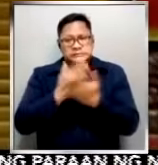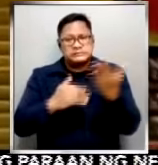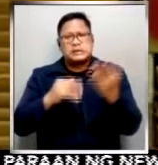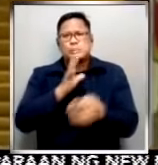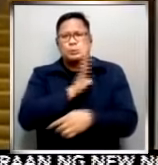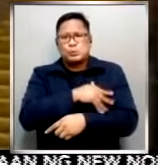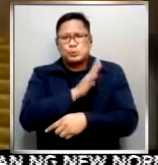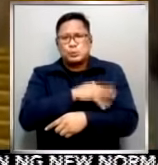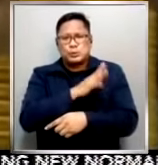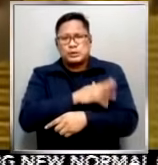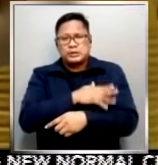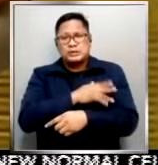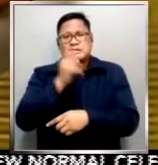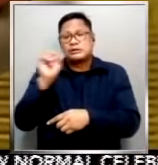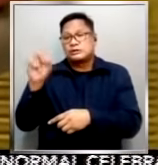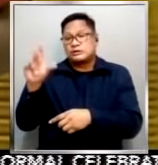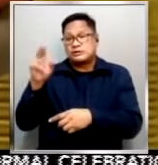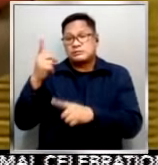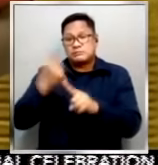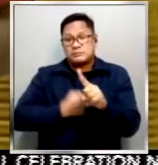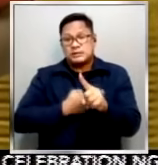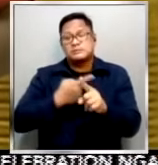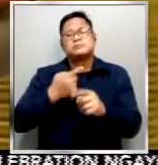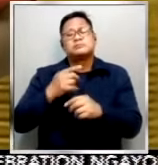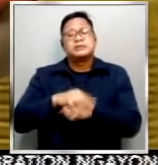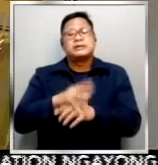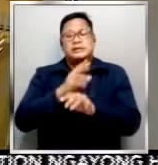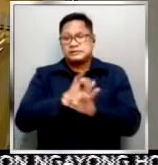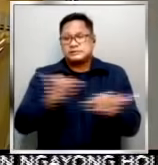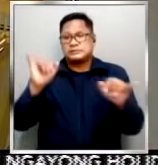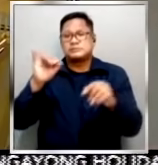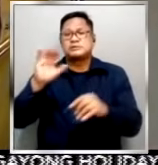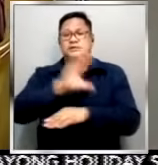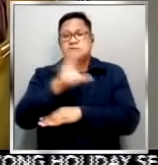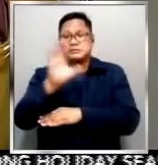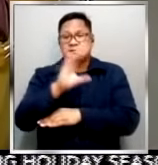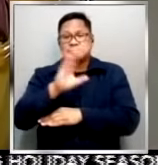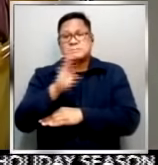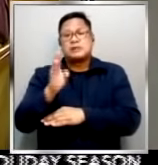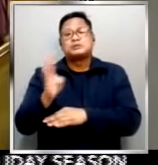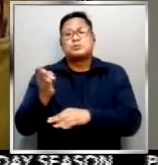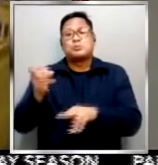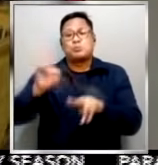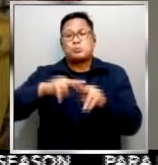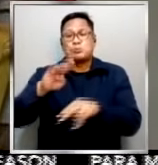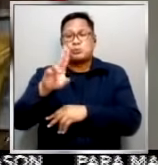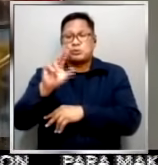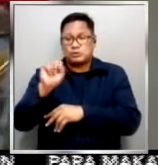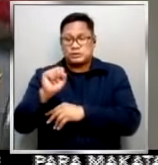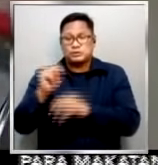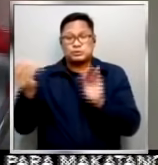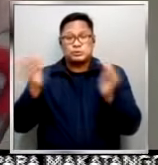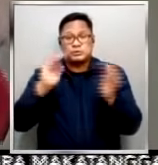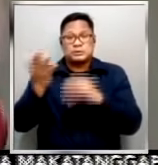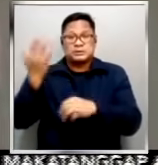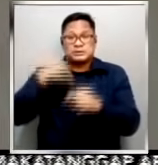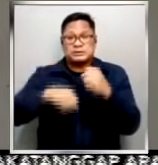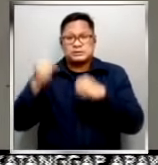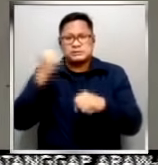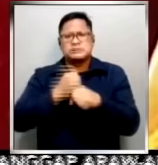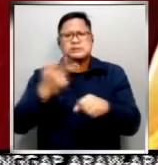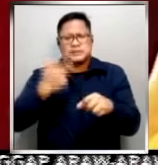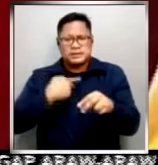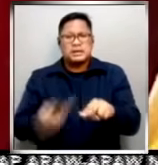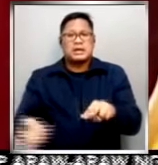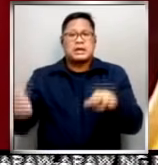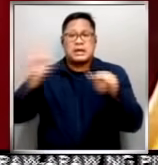kanilang 13th month pay at Christmas bonus. Kumpara noong nakaraang taon, nagmahal ang ilang Noche Buena